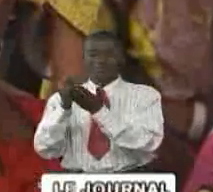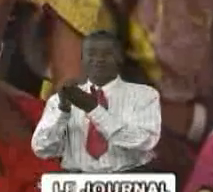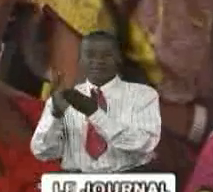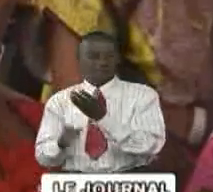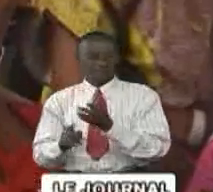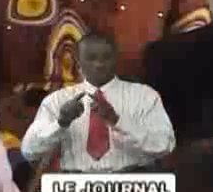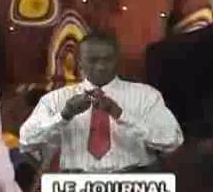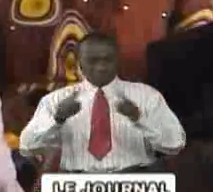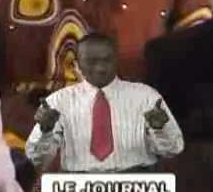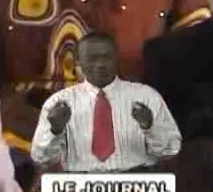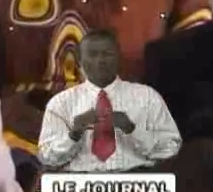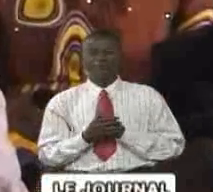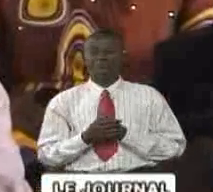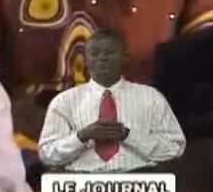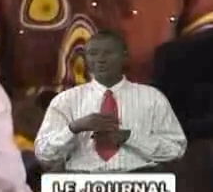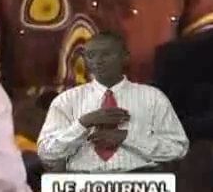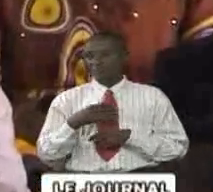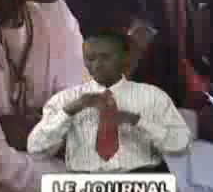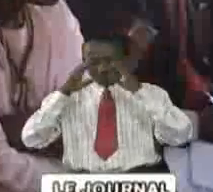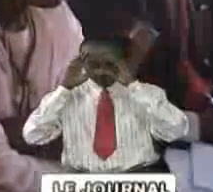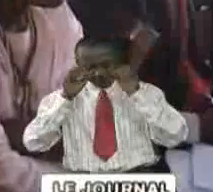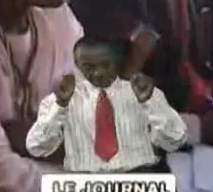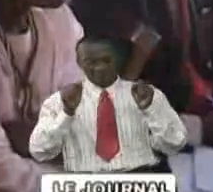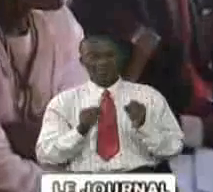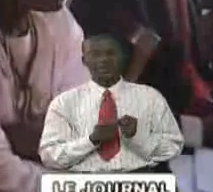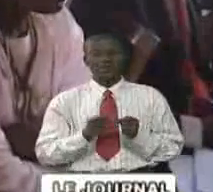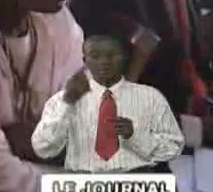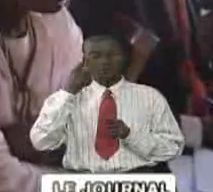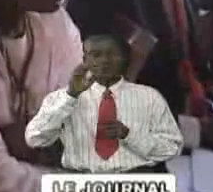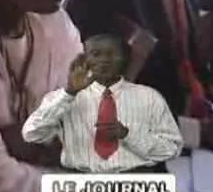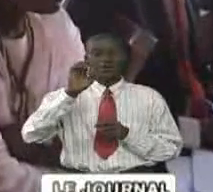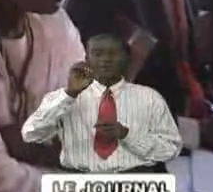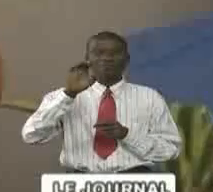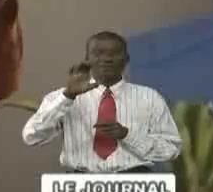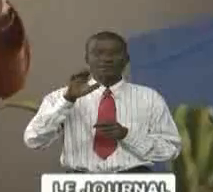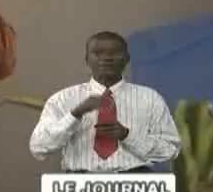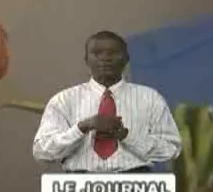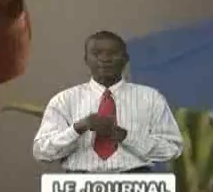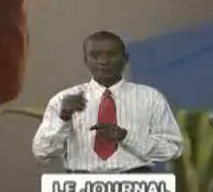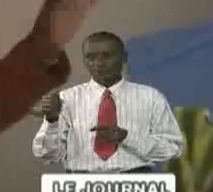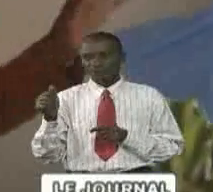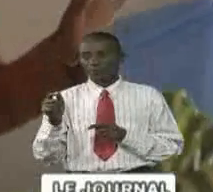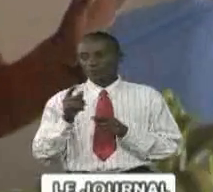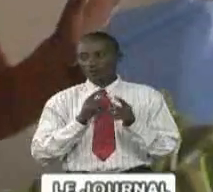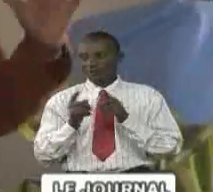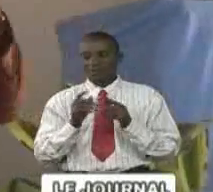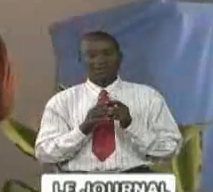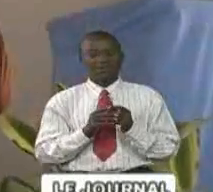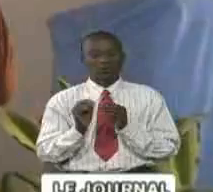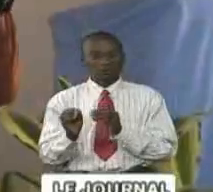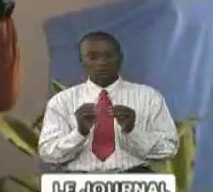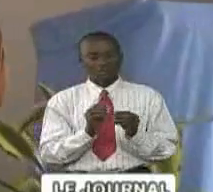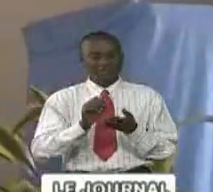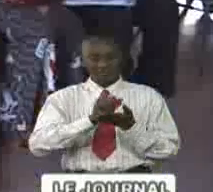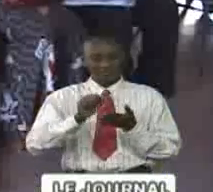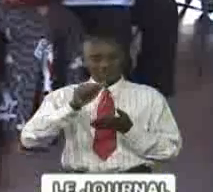leurs préoccupations, Madame la présidente de la FEC a annoncé l'organisation dans les tout prochains jours d'un séminaire sur le leadership féminin